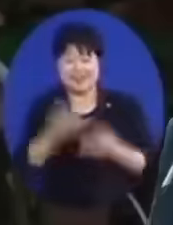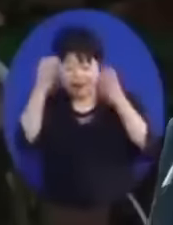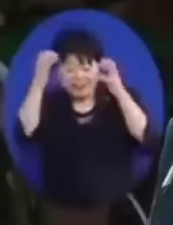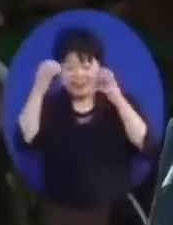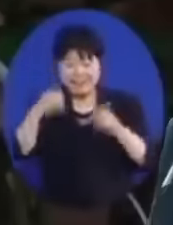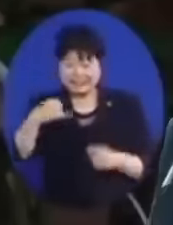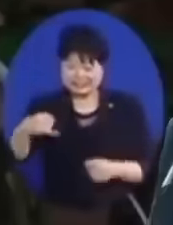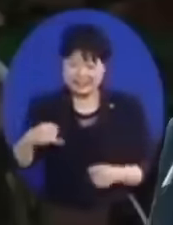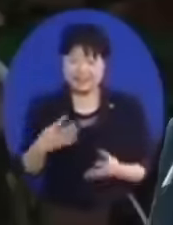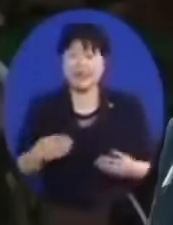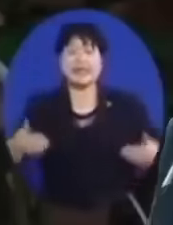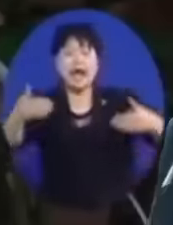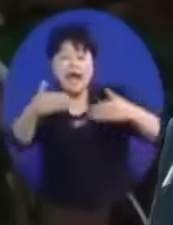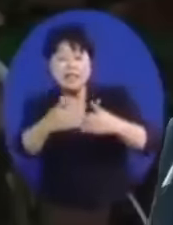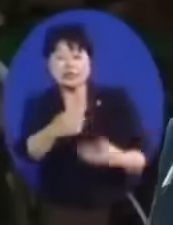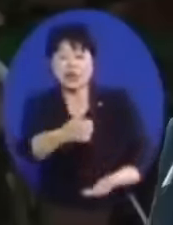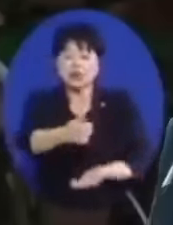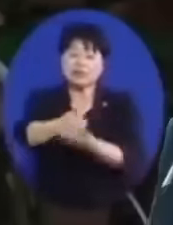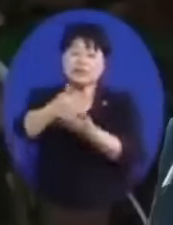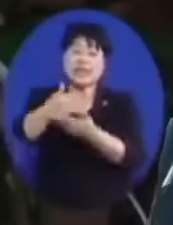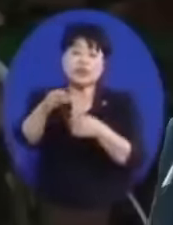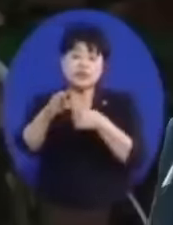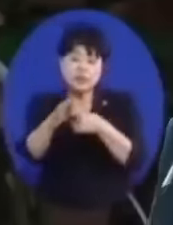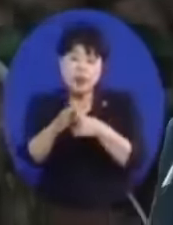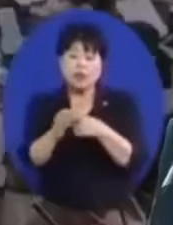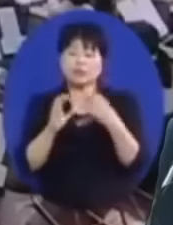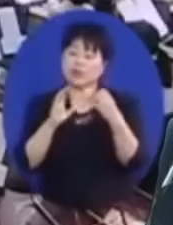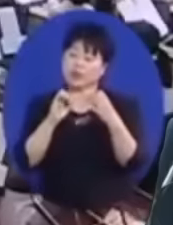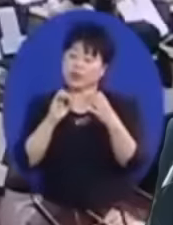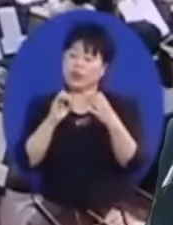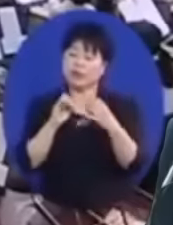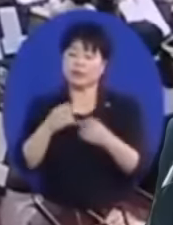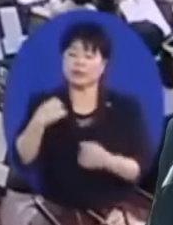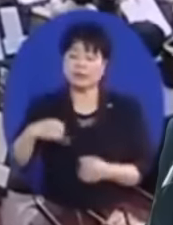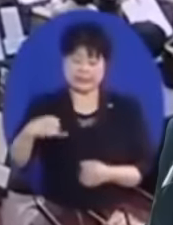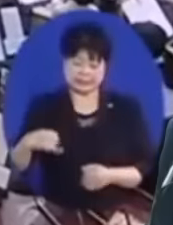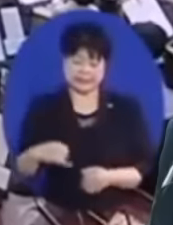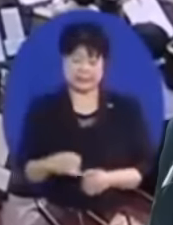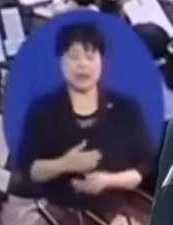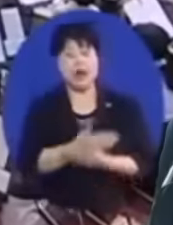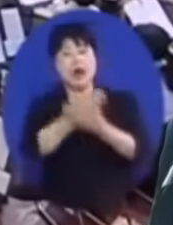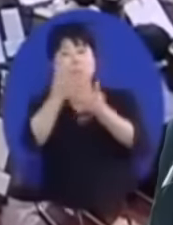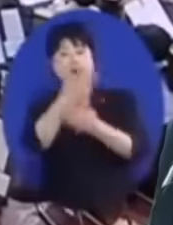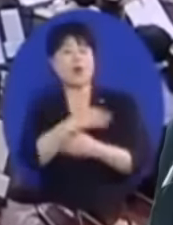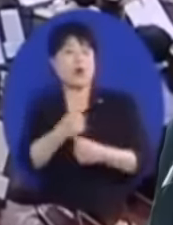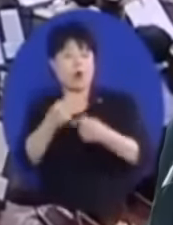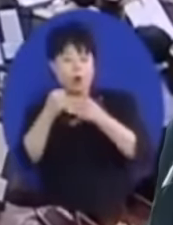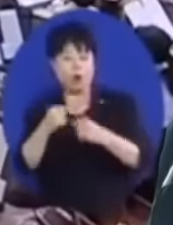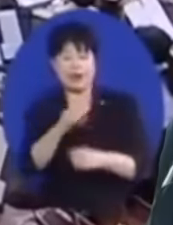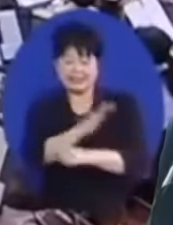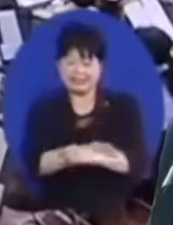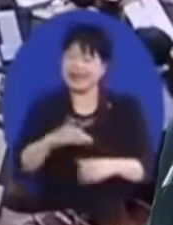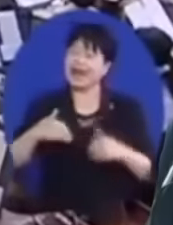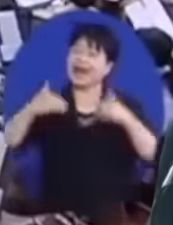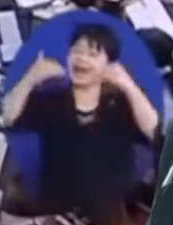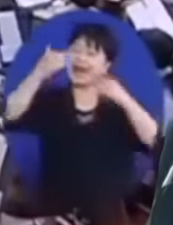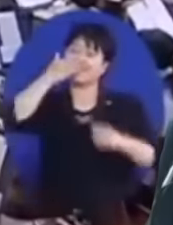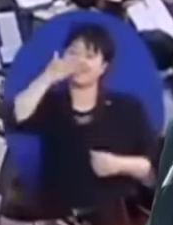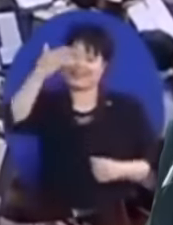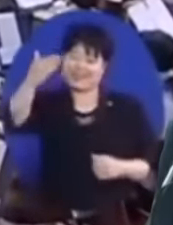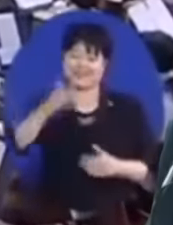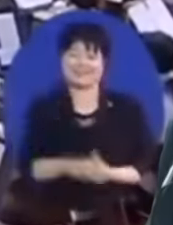때부터 자녀를 많이 안아주고 칭찬해주며 많은 대화를 나눌 때 자식은 밝고 건강하게 잘 장성하는